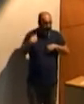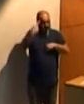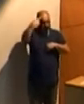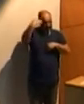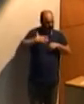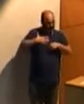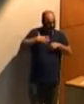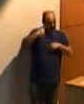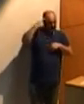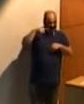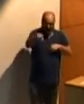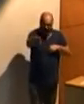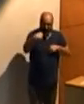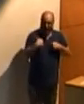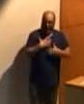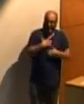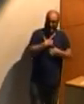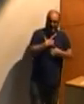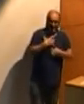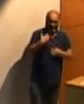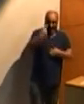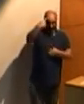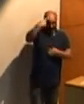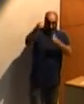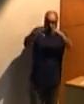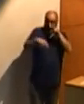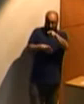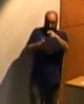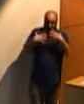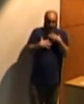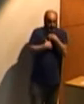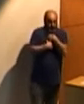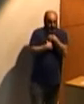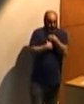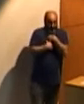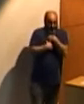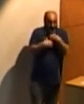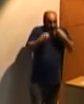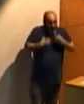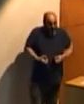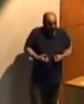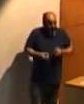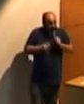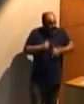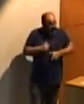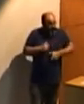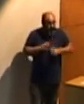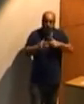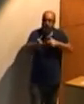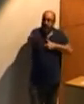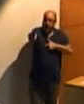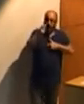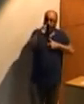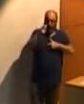le stress que je peux avoir en vous parlant la halle et ce tant en vous voyant ça peut avoir un effet sûrement un impact ou des mots peuvent